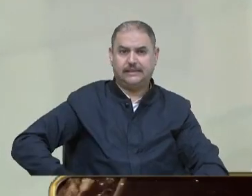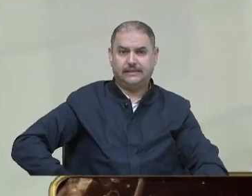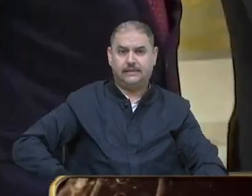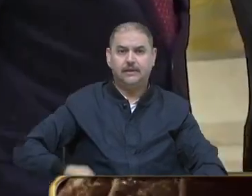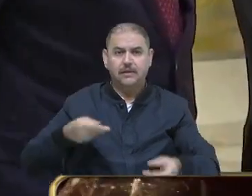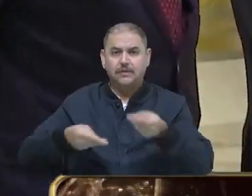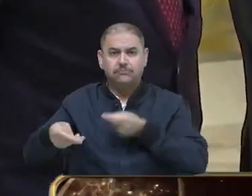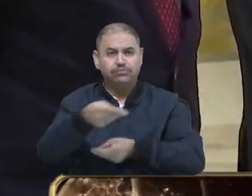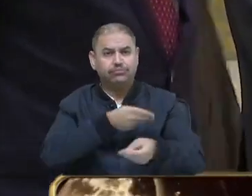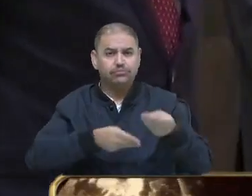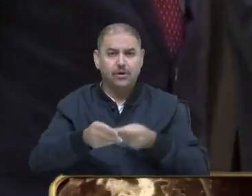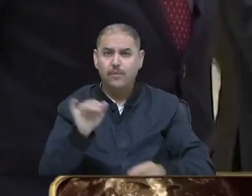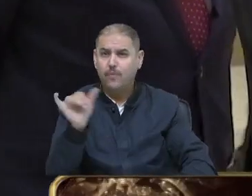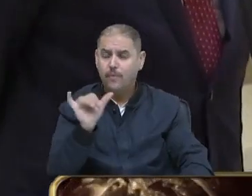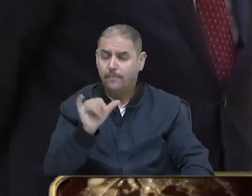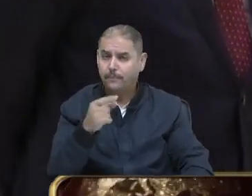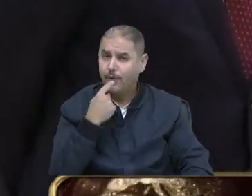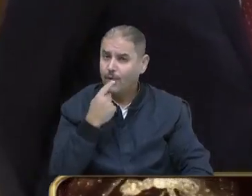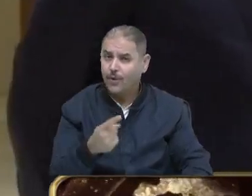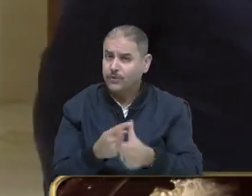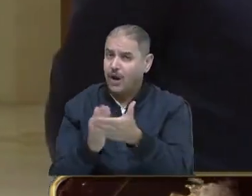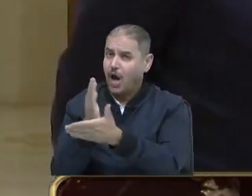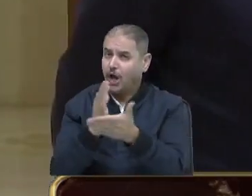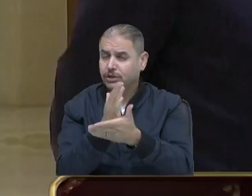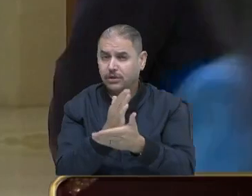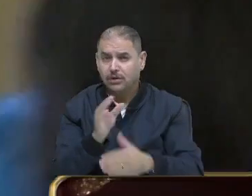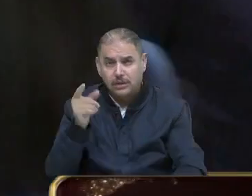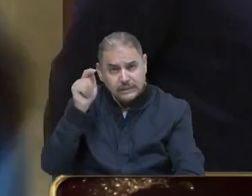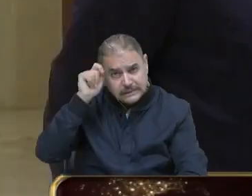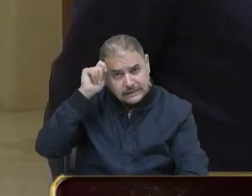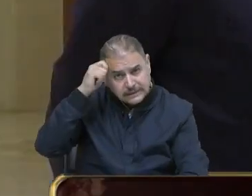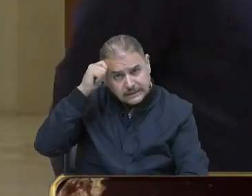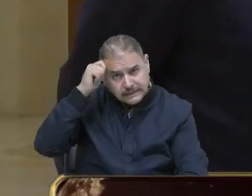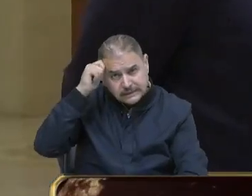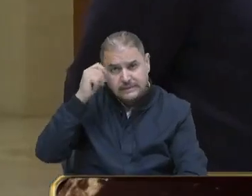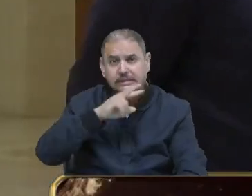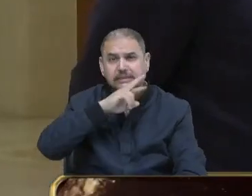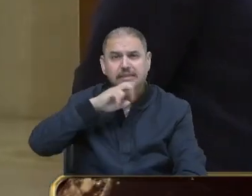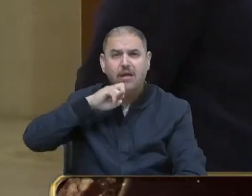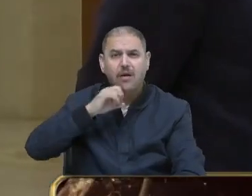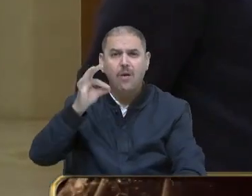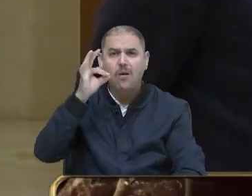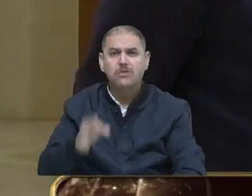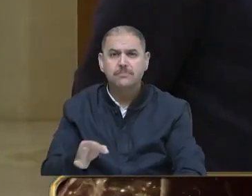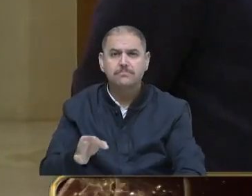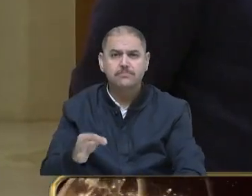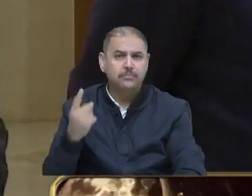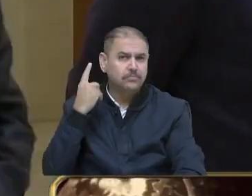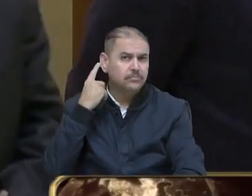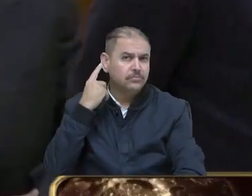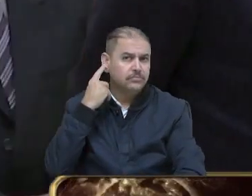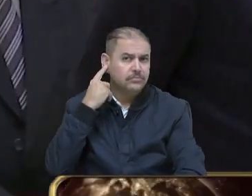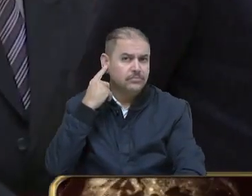اللقاء ضروره امتثال اسرائيل لقواعد القانون الدولي والقانون الدولي الانساني والاراده الدوليه ووقف حربها